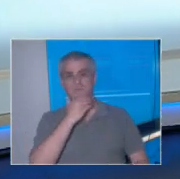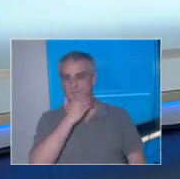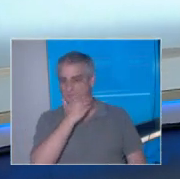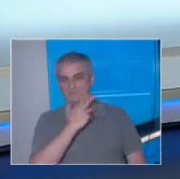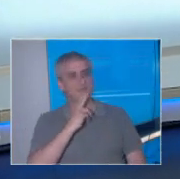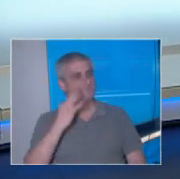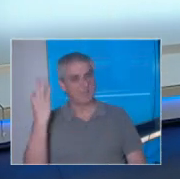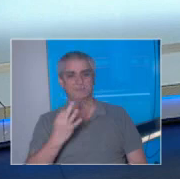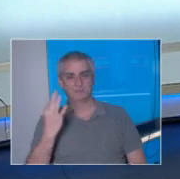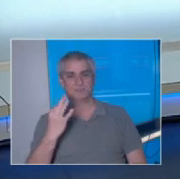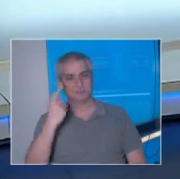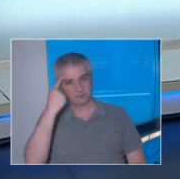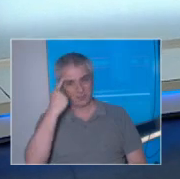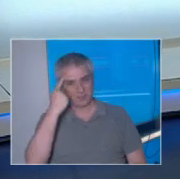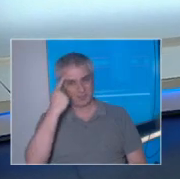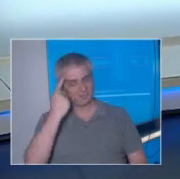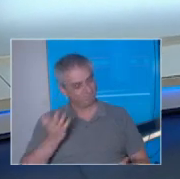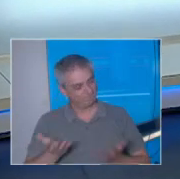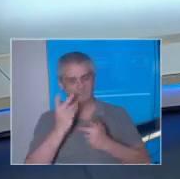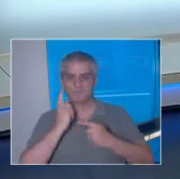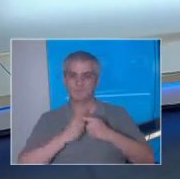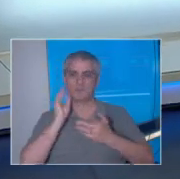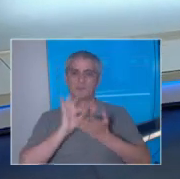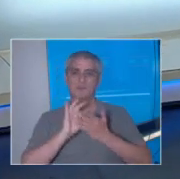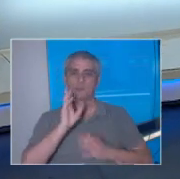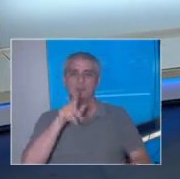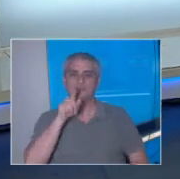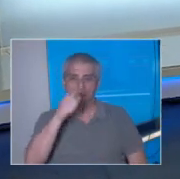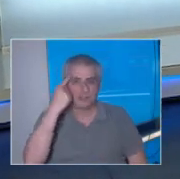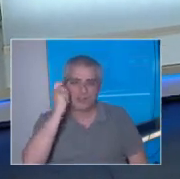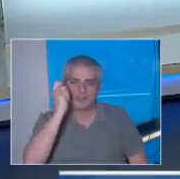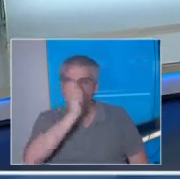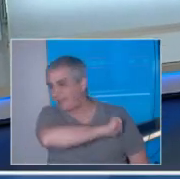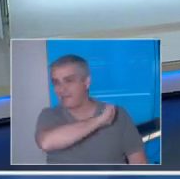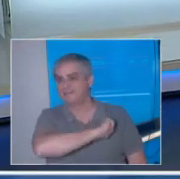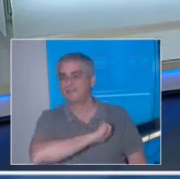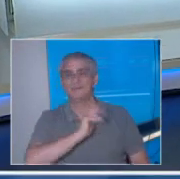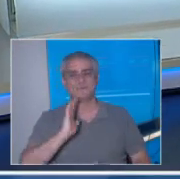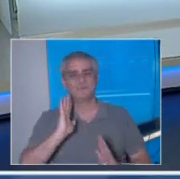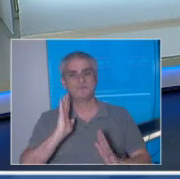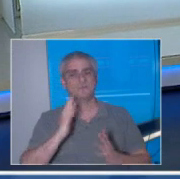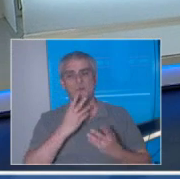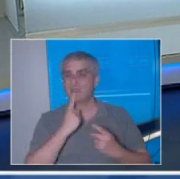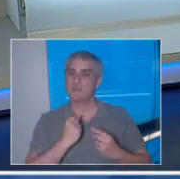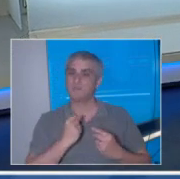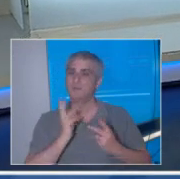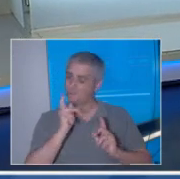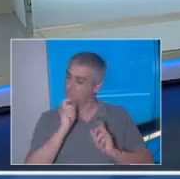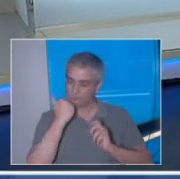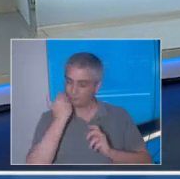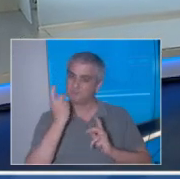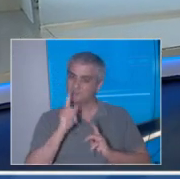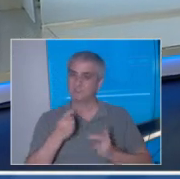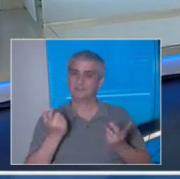אחלה אימא, וכזאת שיודעת גם להרים לבן שלה בדיוק בנקודה הנכונה. יש לך שכל, שזה מאוד מאוד חמוד, וגם אנשים מבוגרים